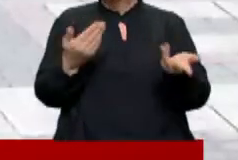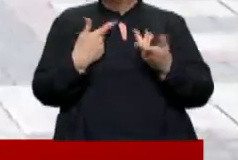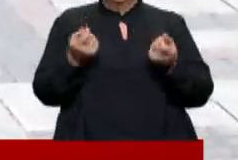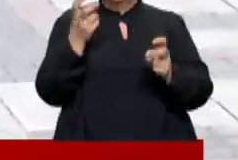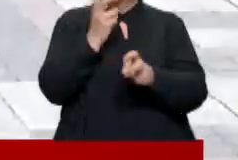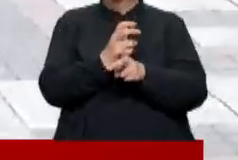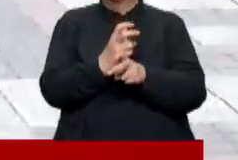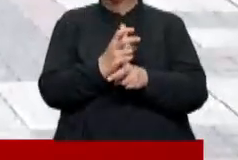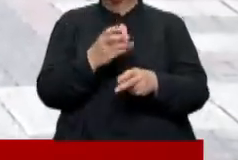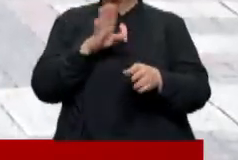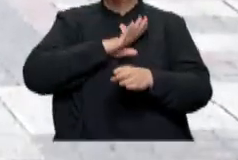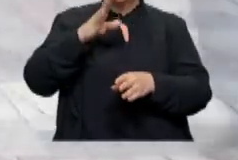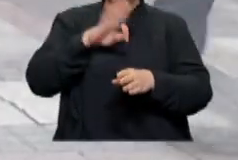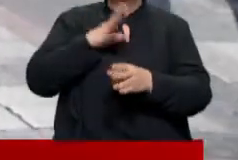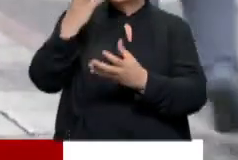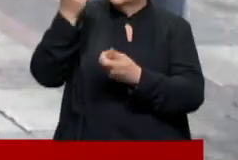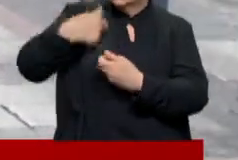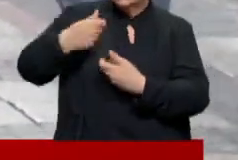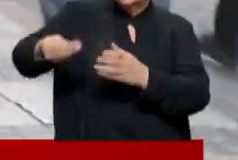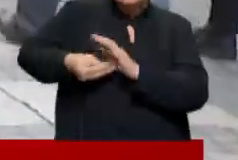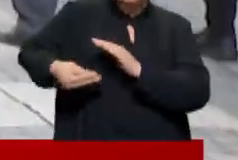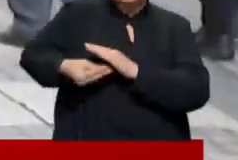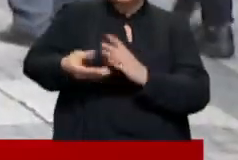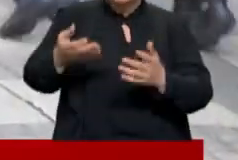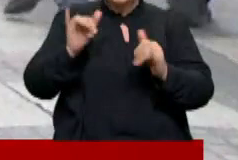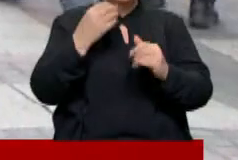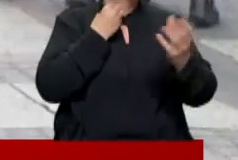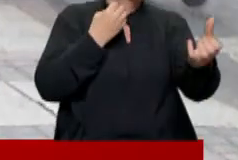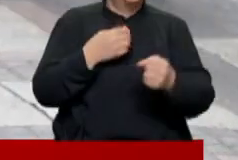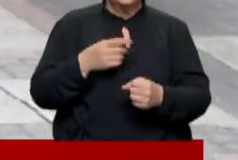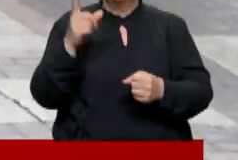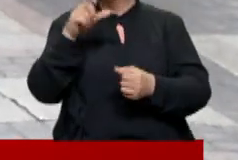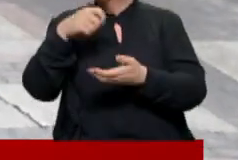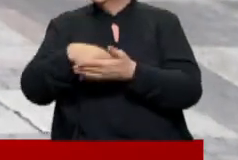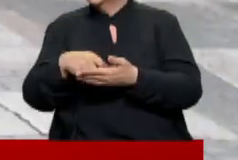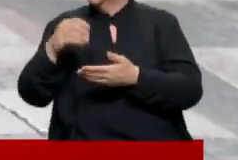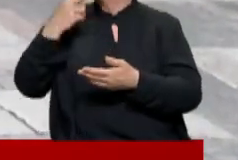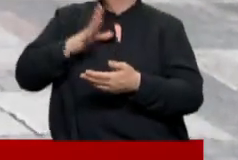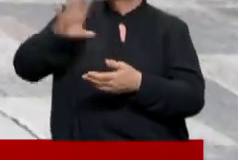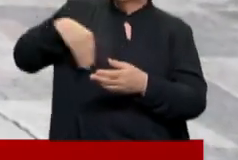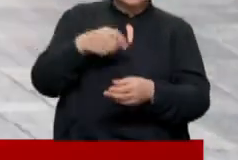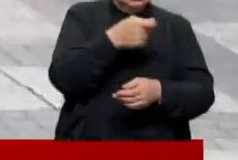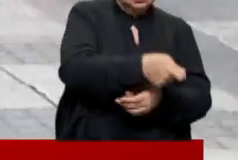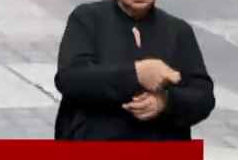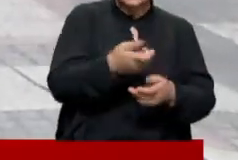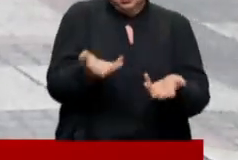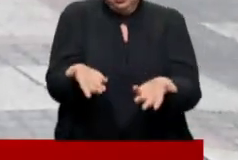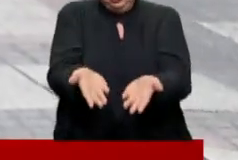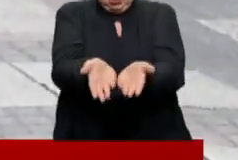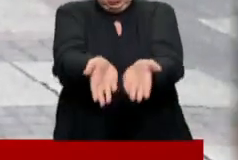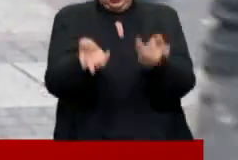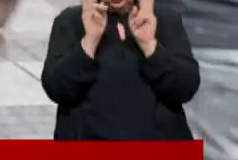bu. Sıkıştığım vakit çocuklarım yardım ediyor. Böyle geçiniyoruz işte. Bakkaldan borç alıyoruz. Ay sonu verebiliyorsak veriyoruz. İşte